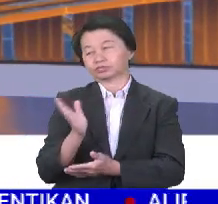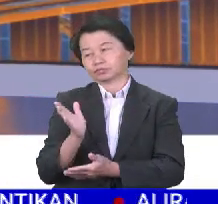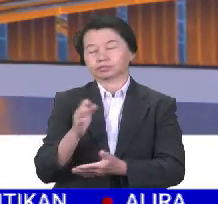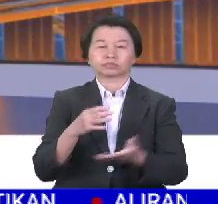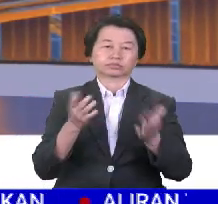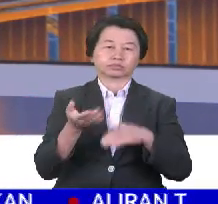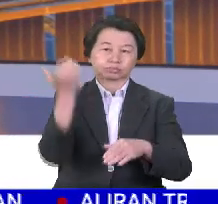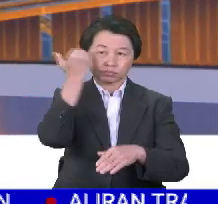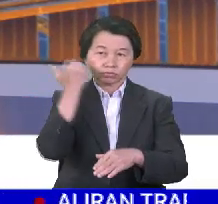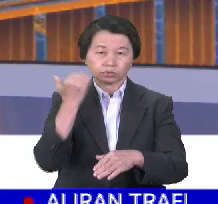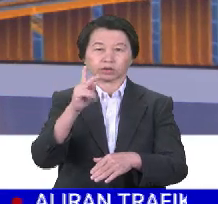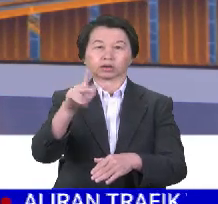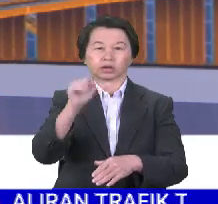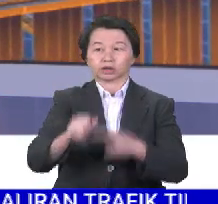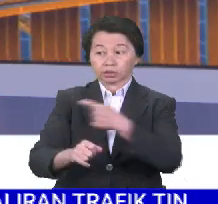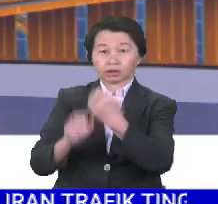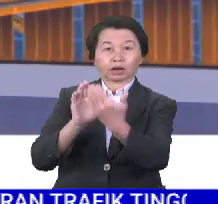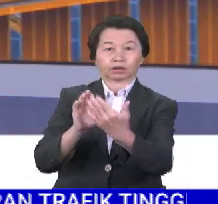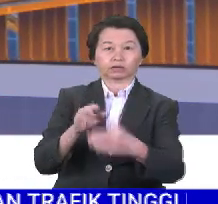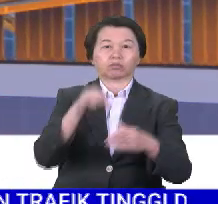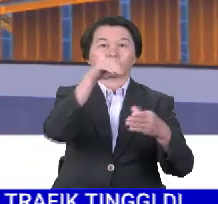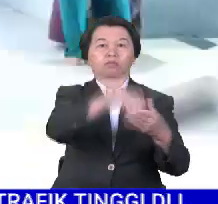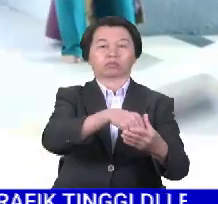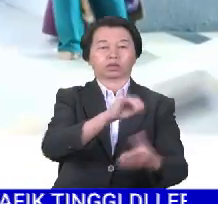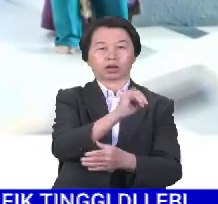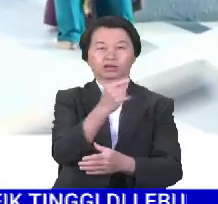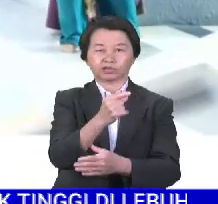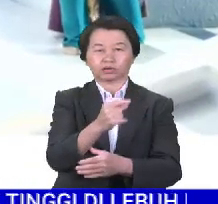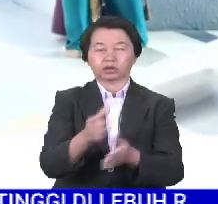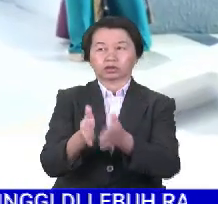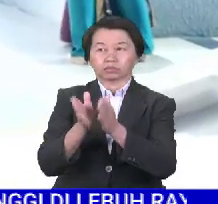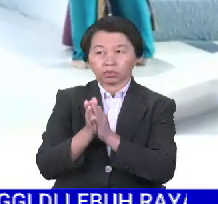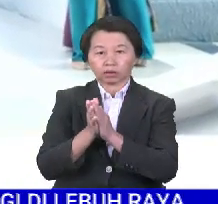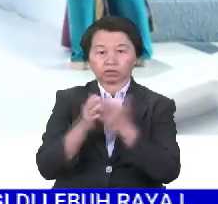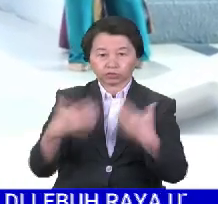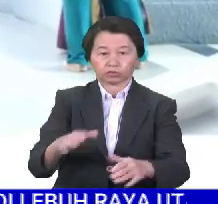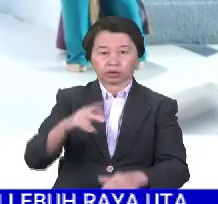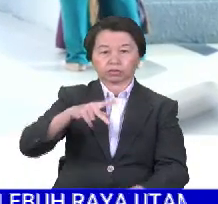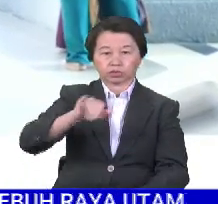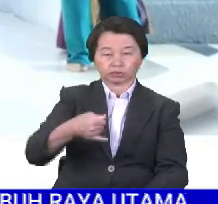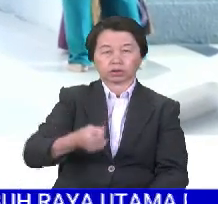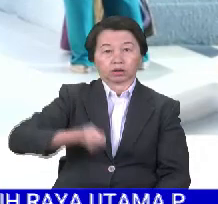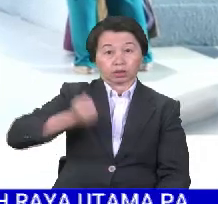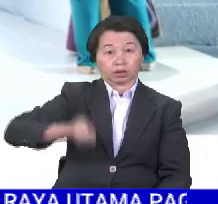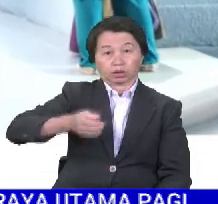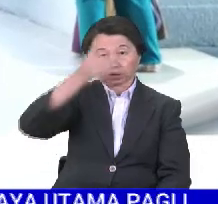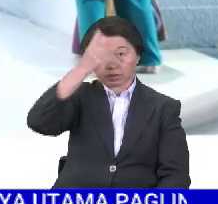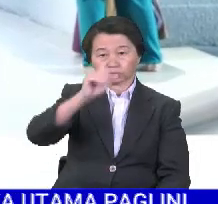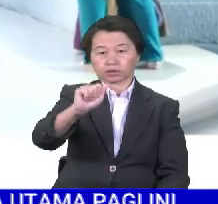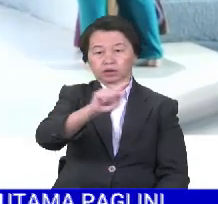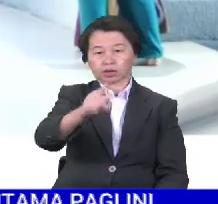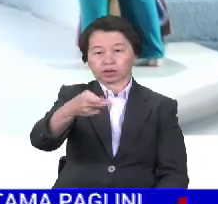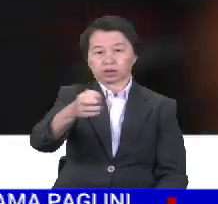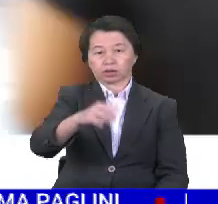berhubung prosiding perbicaraan kes yang dihadapinya. Permohonan itu dibuat selepas Pesuruhjaya Kehakiman Dato' Azhar Abdul